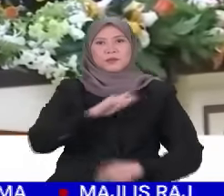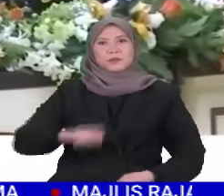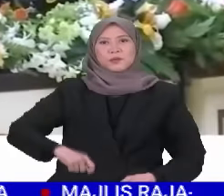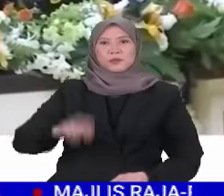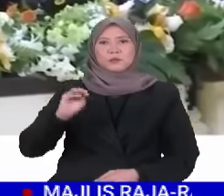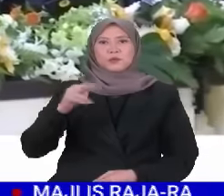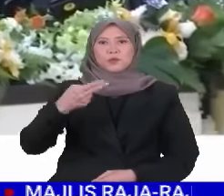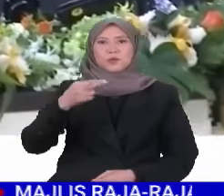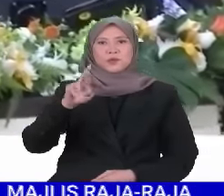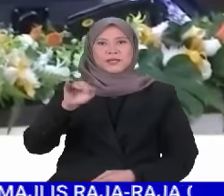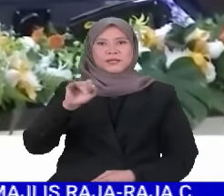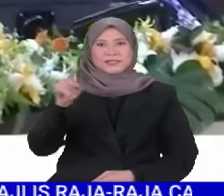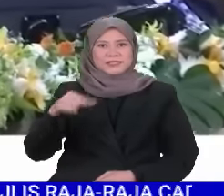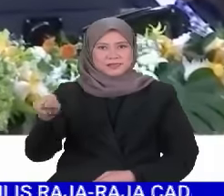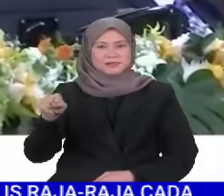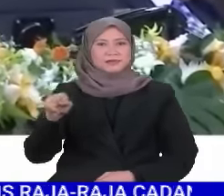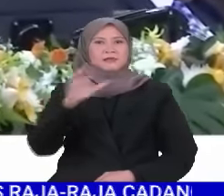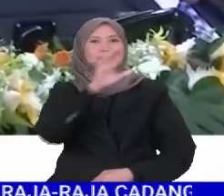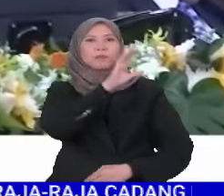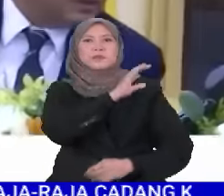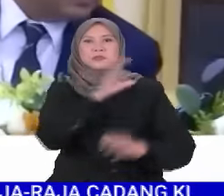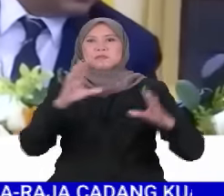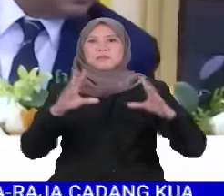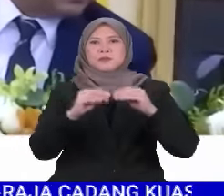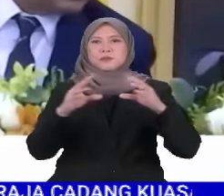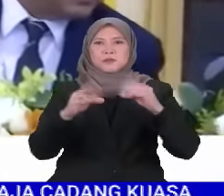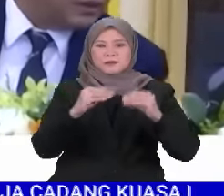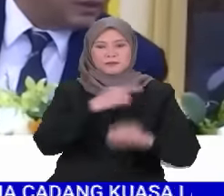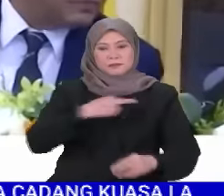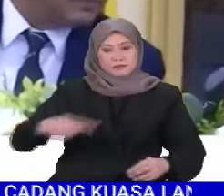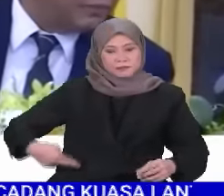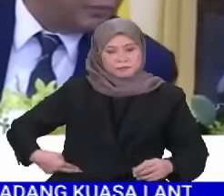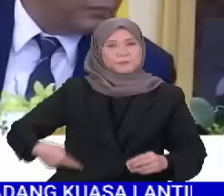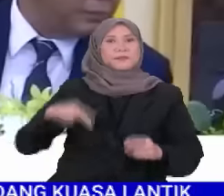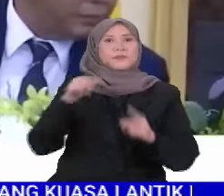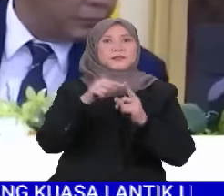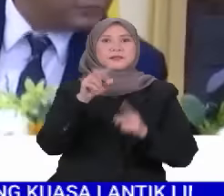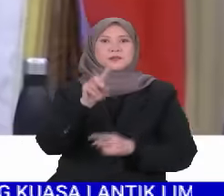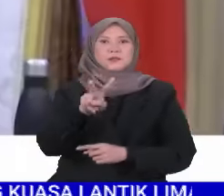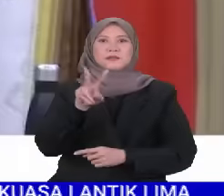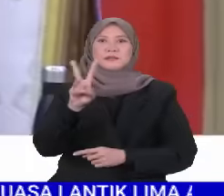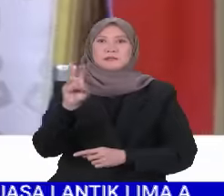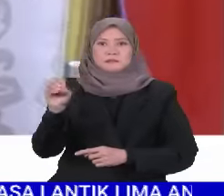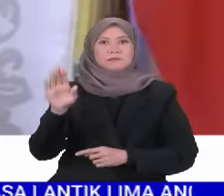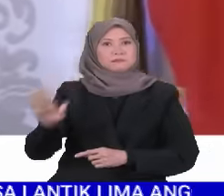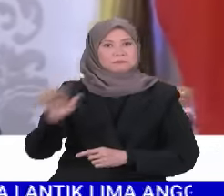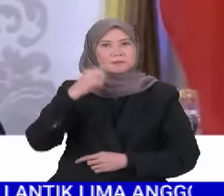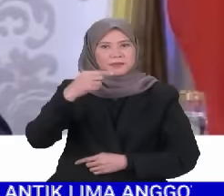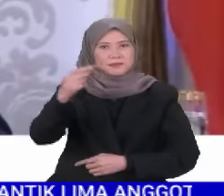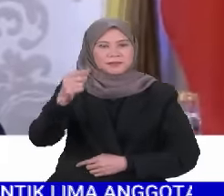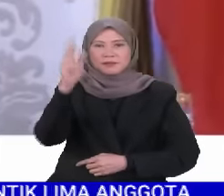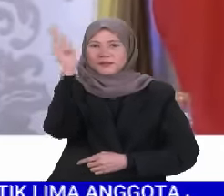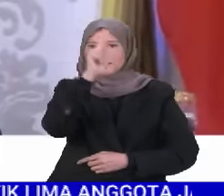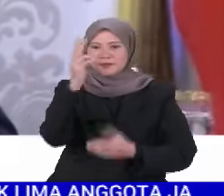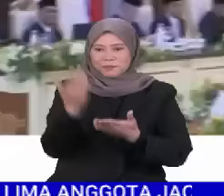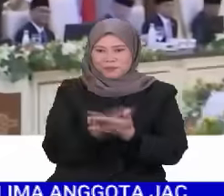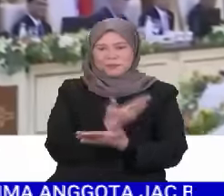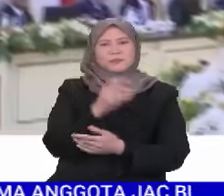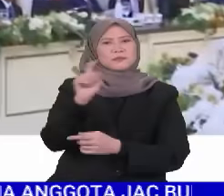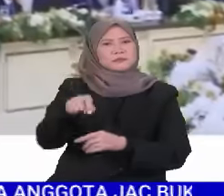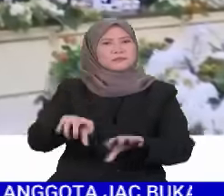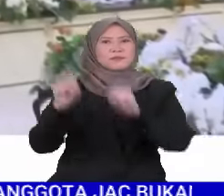muhriz tuanku Munawir yang juga pengurus majelis raja-raja ke 260 beta kerajaan baharu